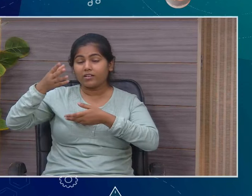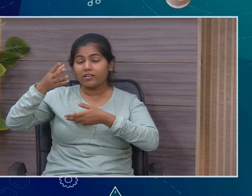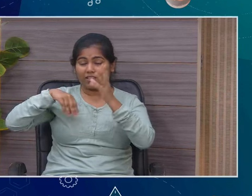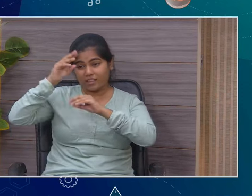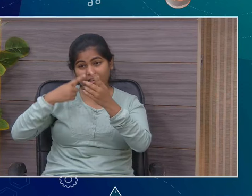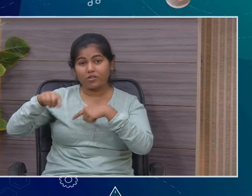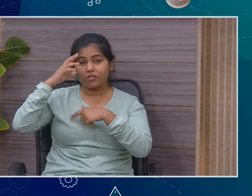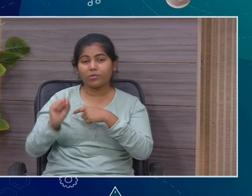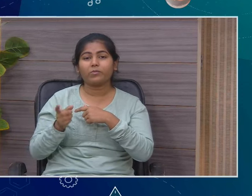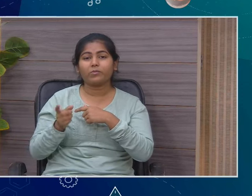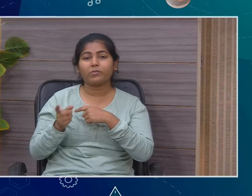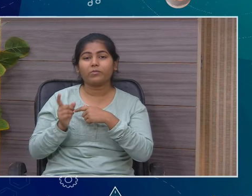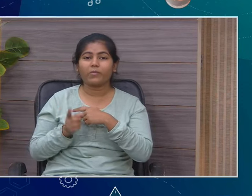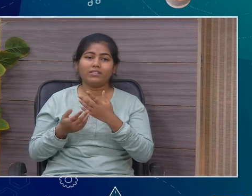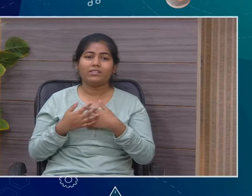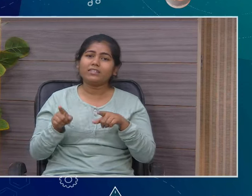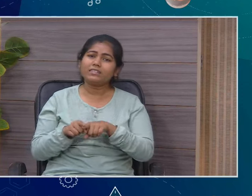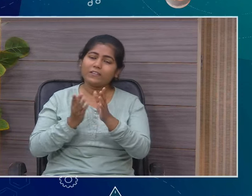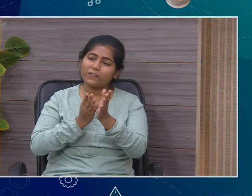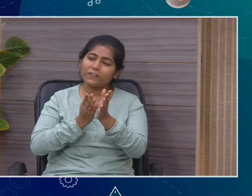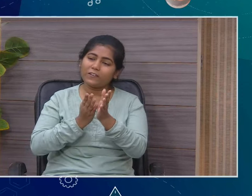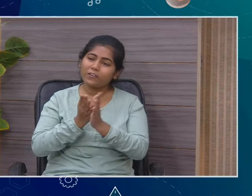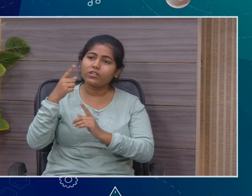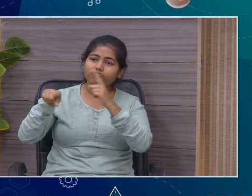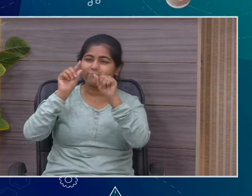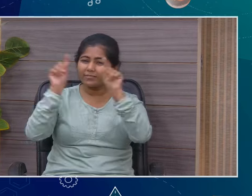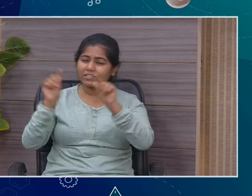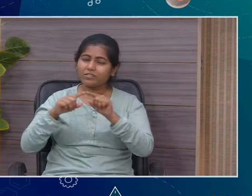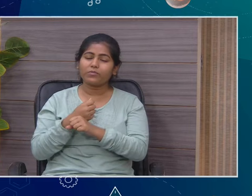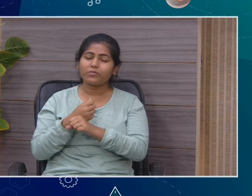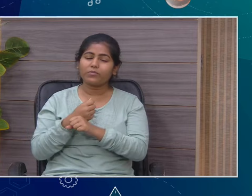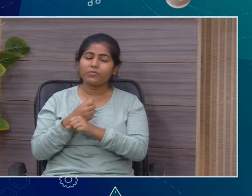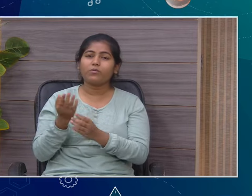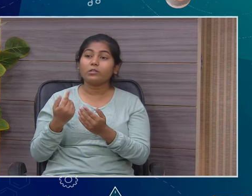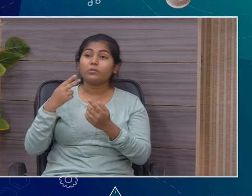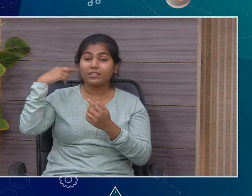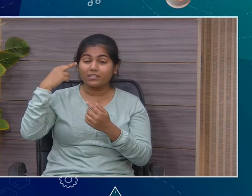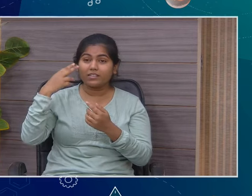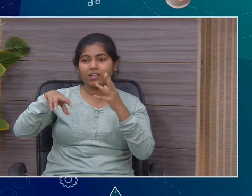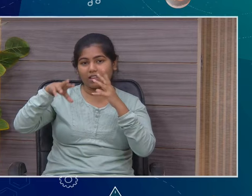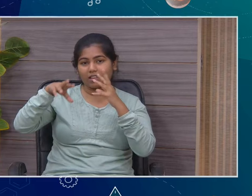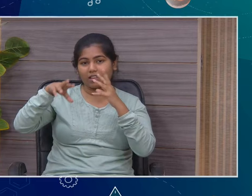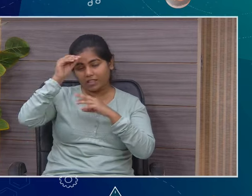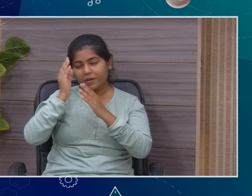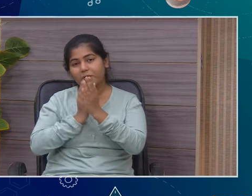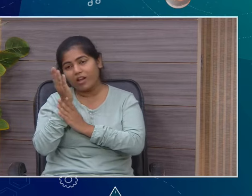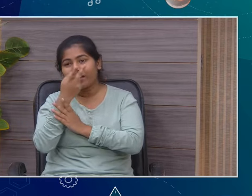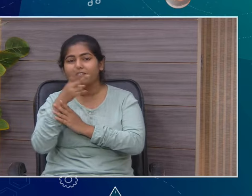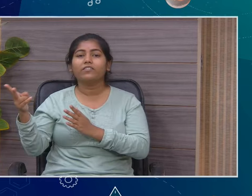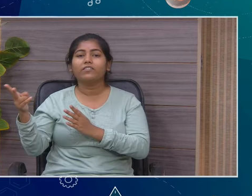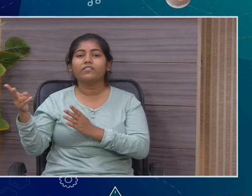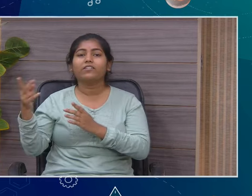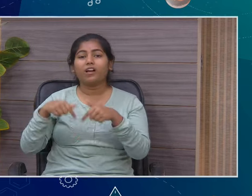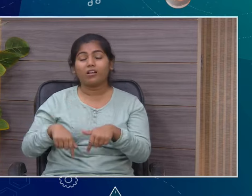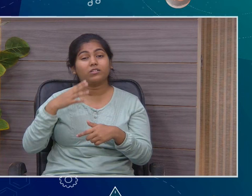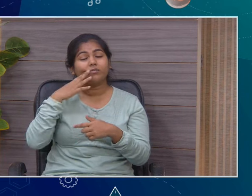भी जरूर याद हो गया होगा. और आप ऐसे निमोनिक्स खुद भी बना सकते हैं क्योंकि आपको लर्निंग बाय डूइंग ही करना है, जो कि आज की